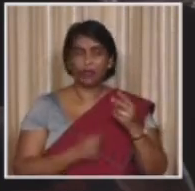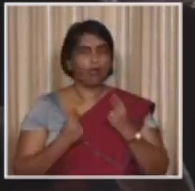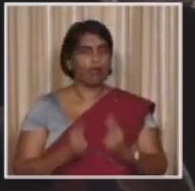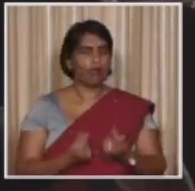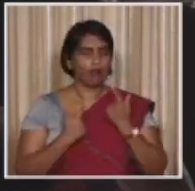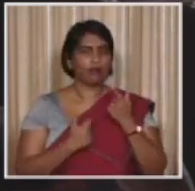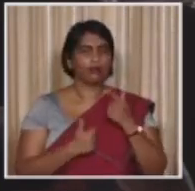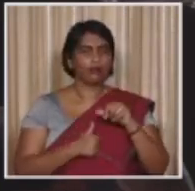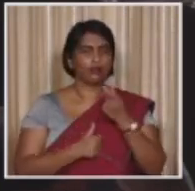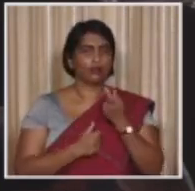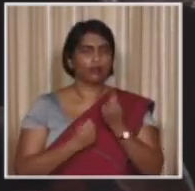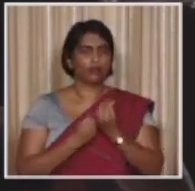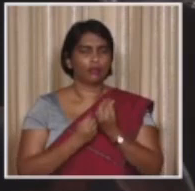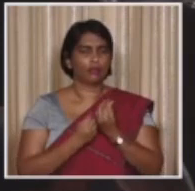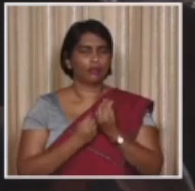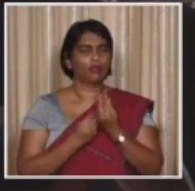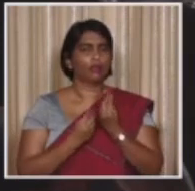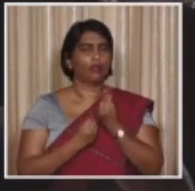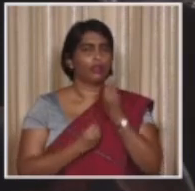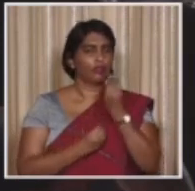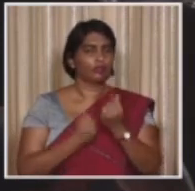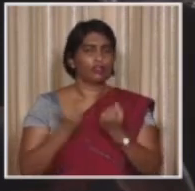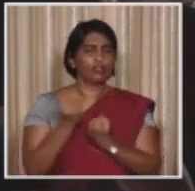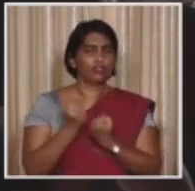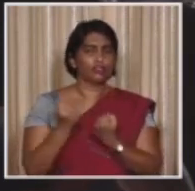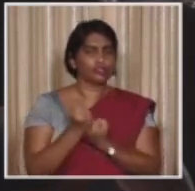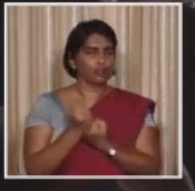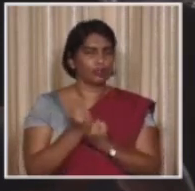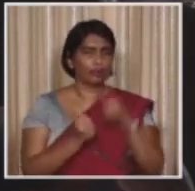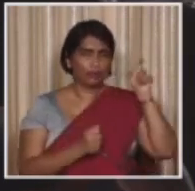ඒ ආයතනයේ මුදල් දෙන සහයෝගකාරයා